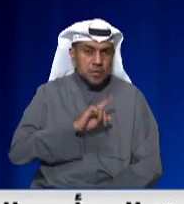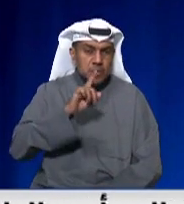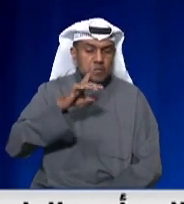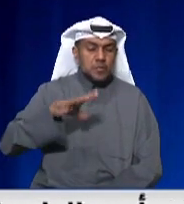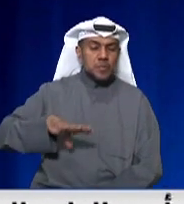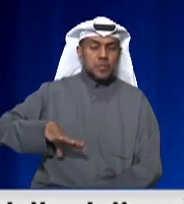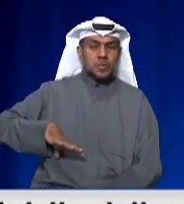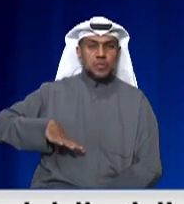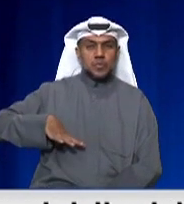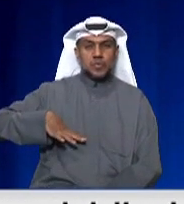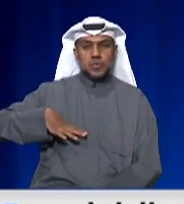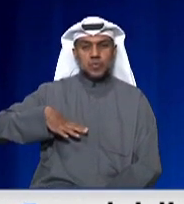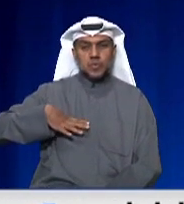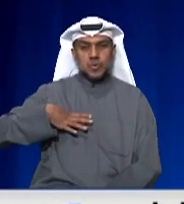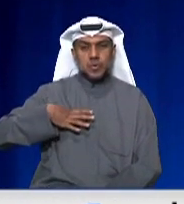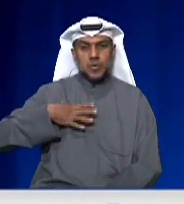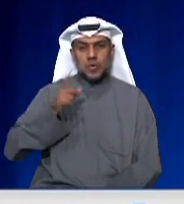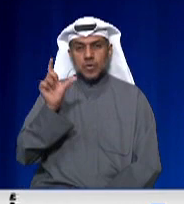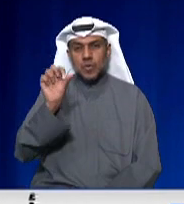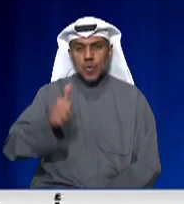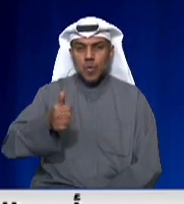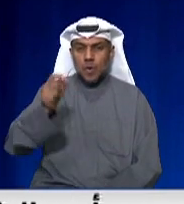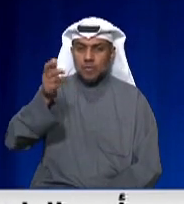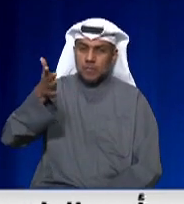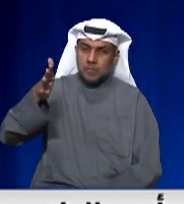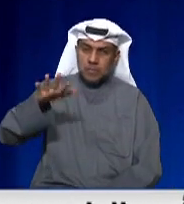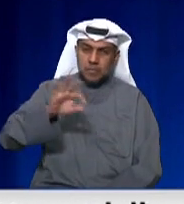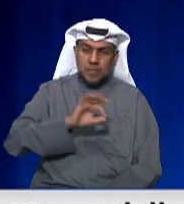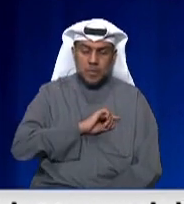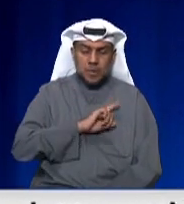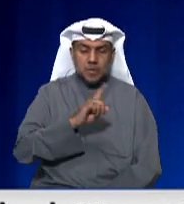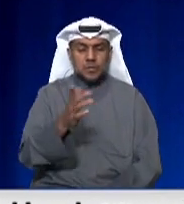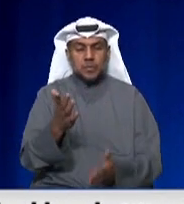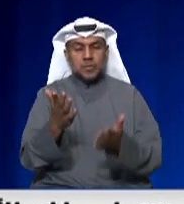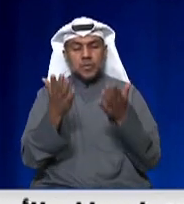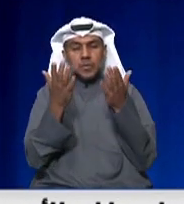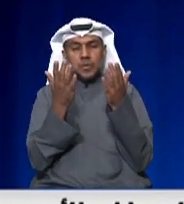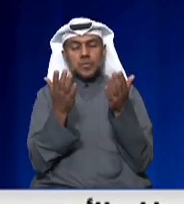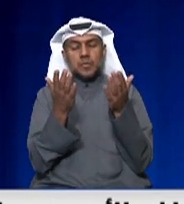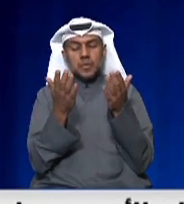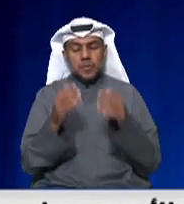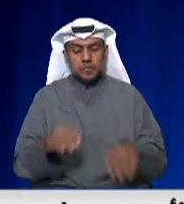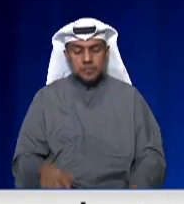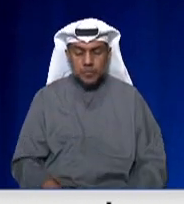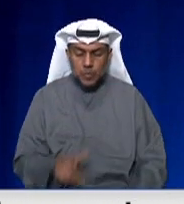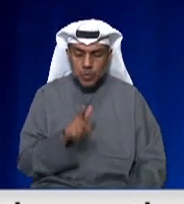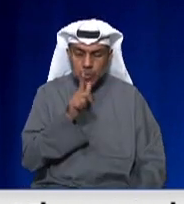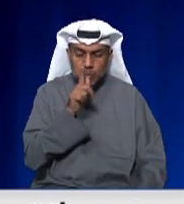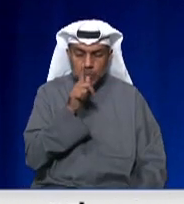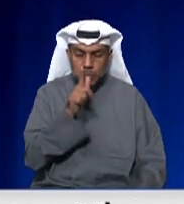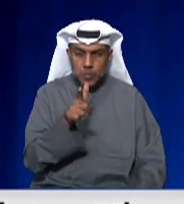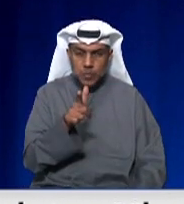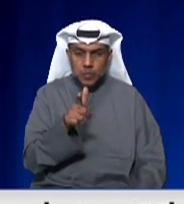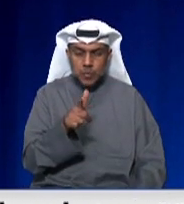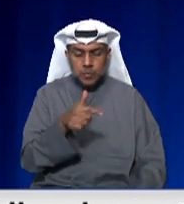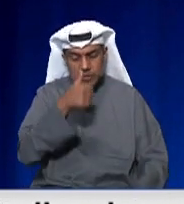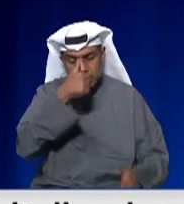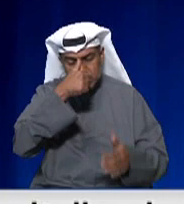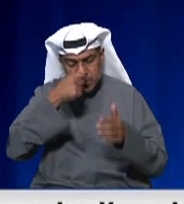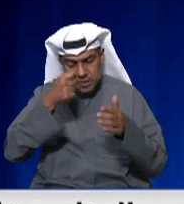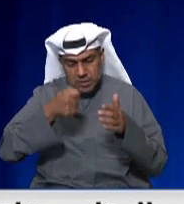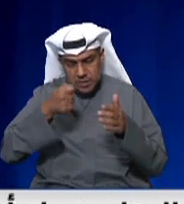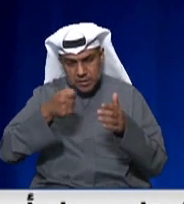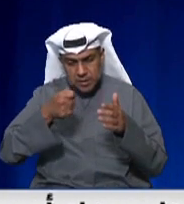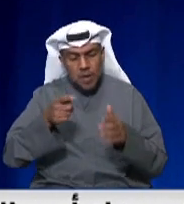أمير البلاد الراحل الشيخ نواف الأحمد الجابر الصباح طيب الله ثراه، مشيدا فخامته